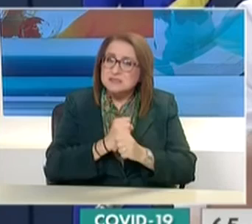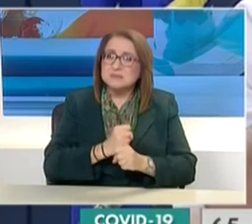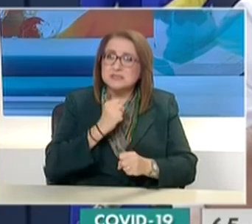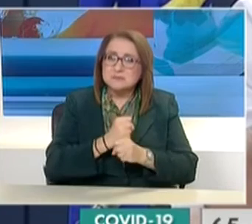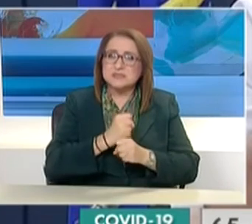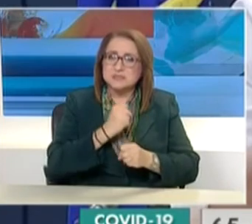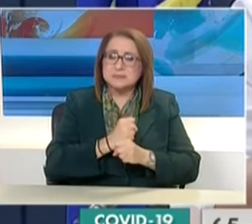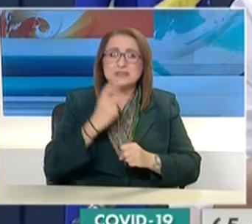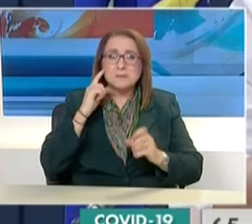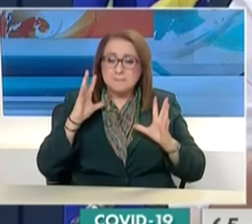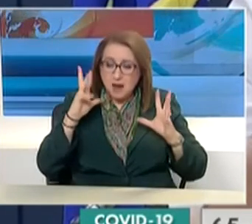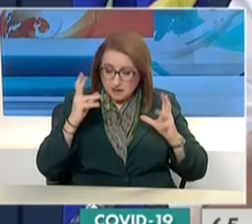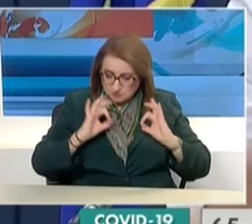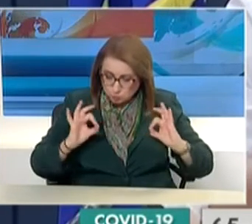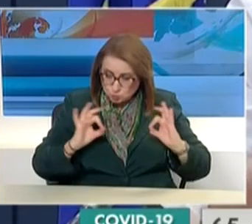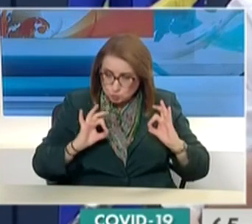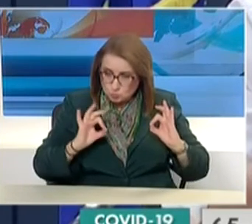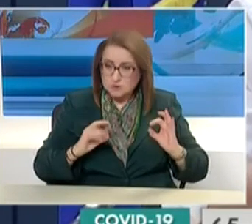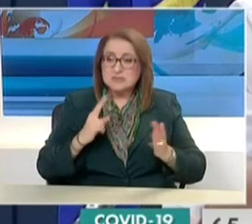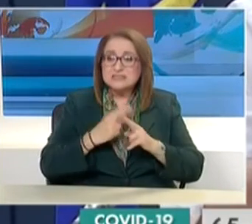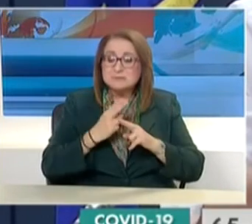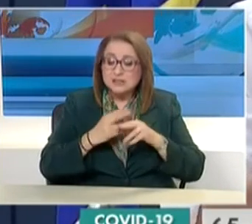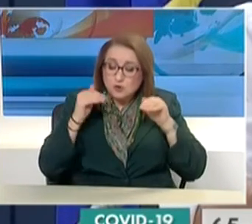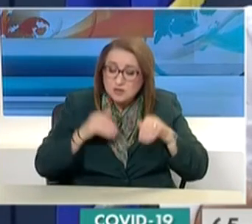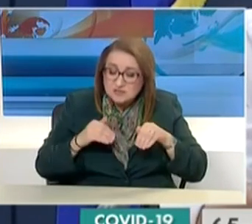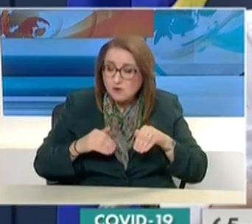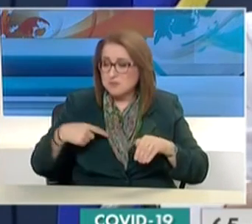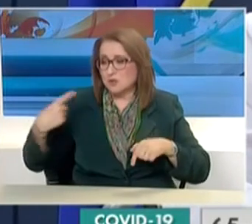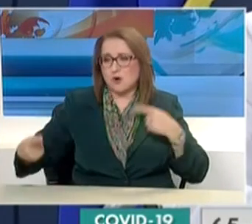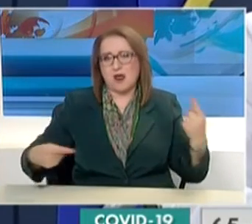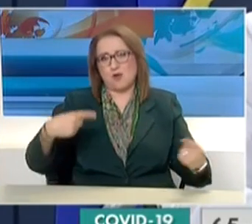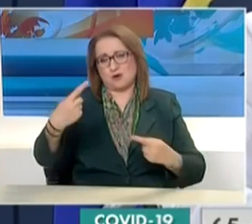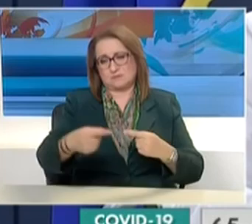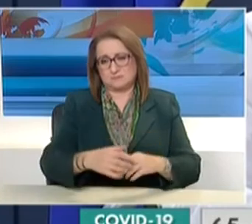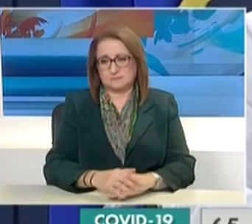ξεκάθαρης συνεννόησης και σεβασμού του διπλανού μας.